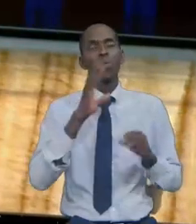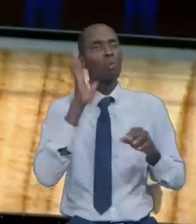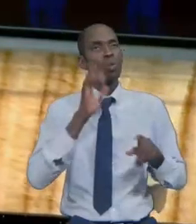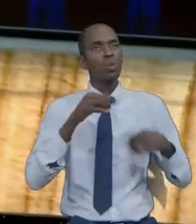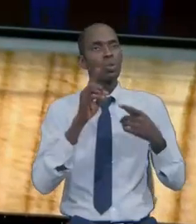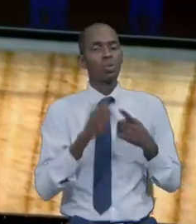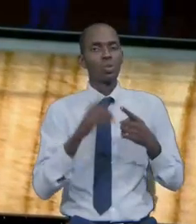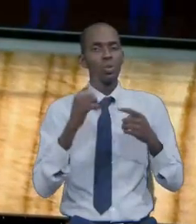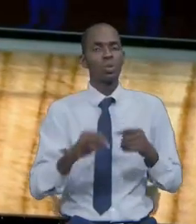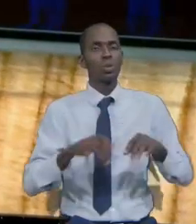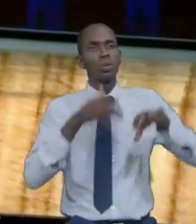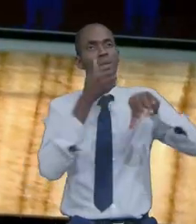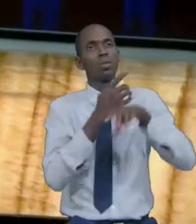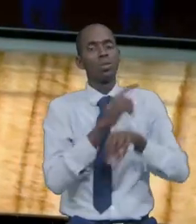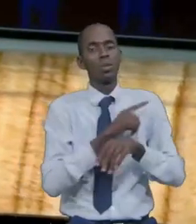Seigneur, qui demeurera